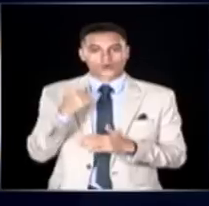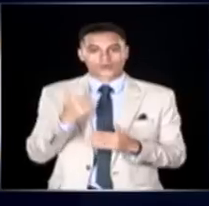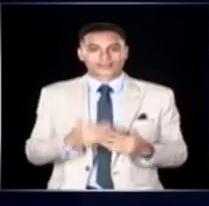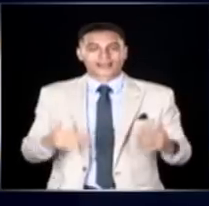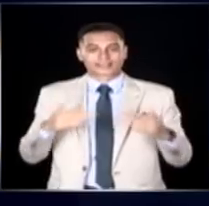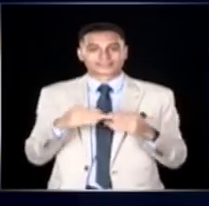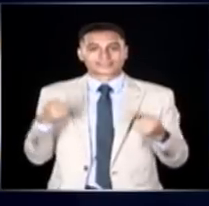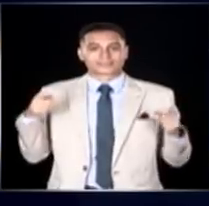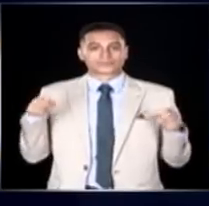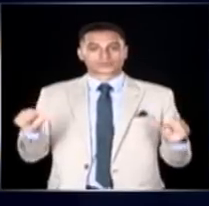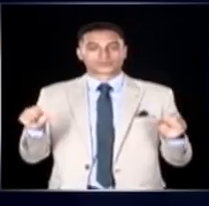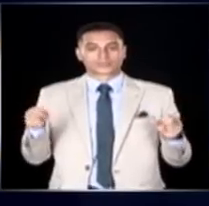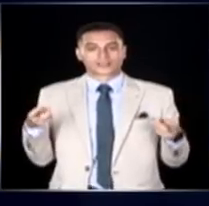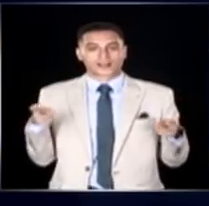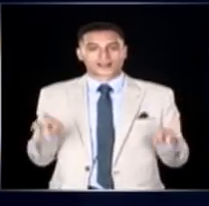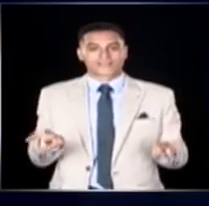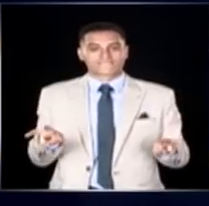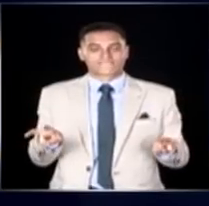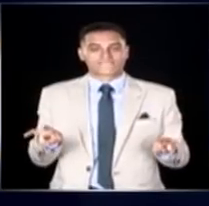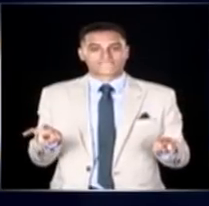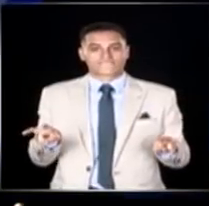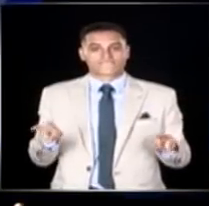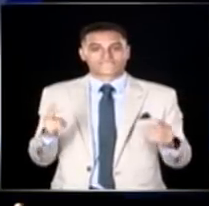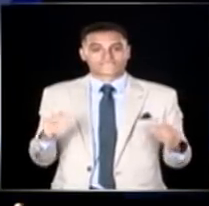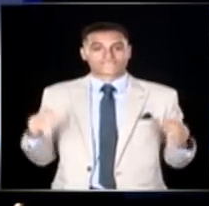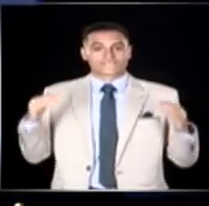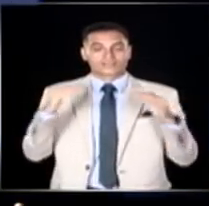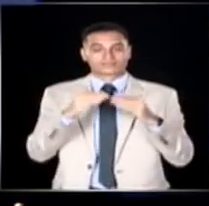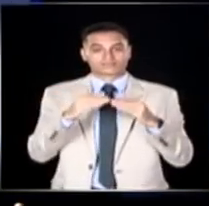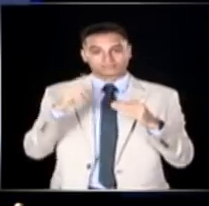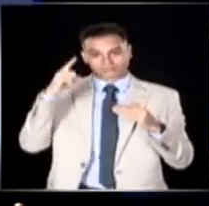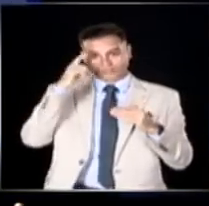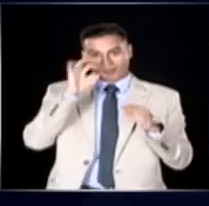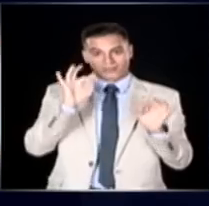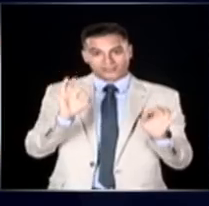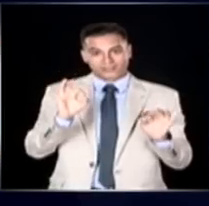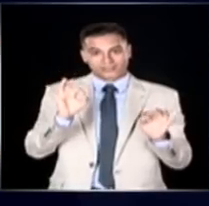واتعادل. مباراة بقت في لحظة صعبة جدا،